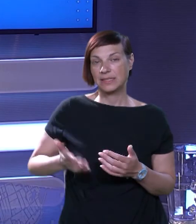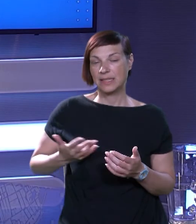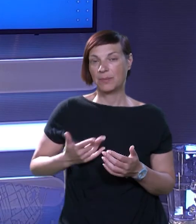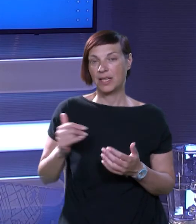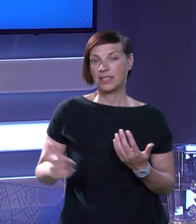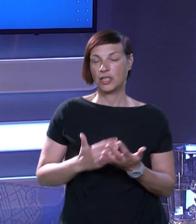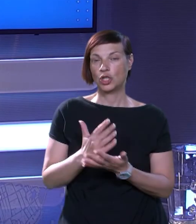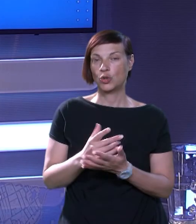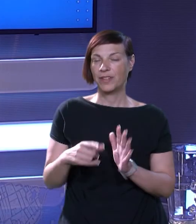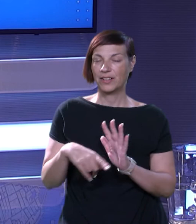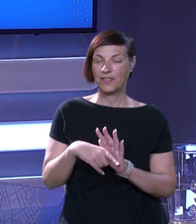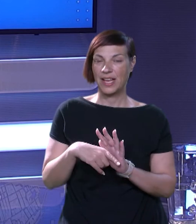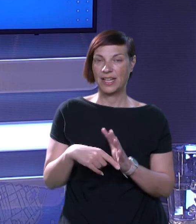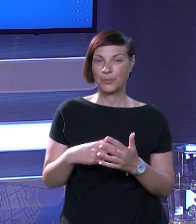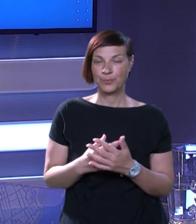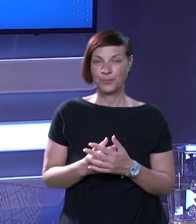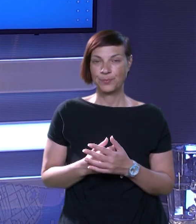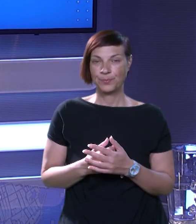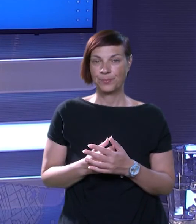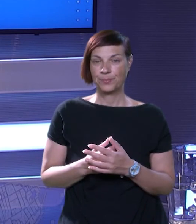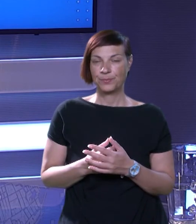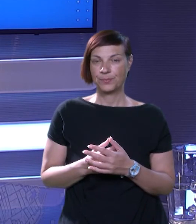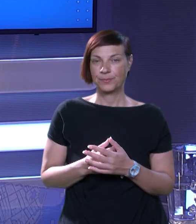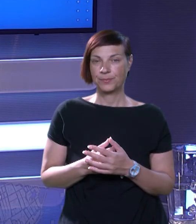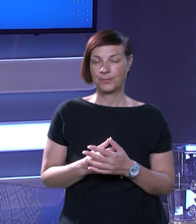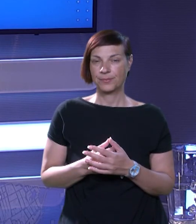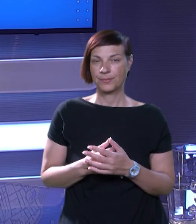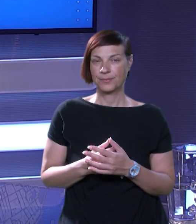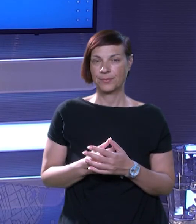mladih još uvijek fali. Još uvijek fali i